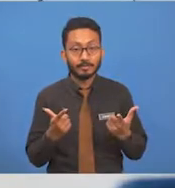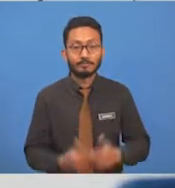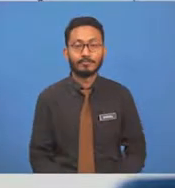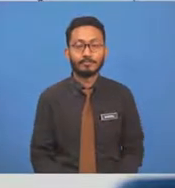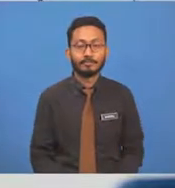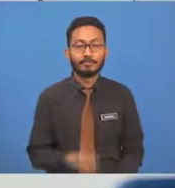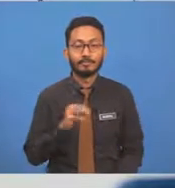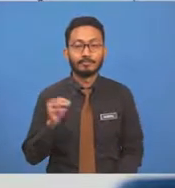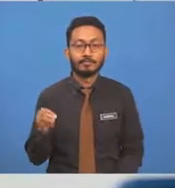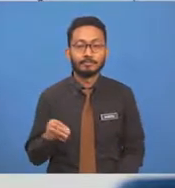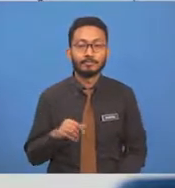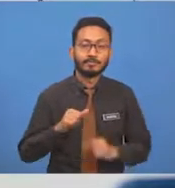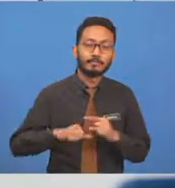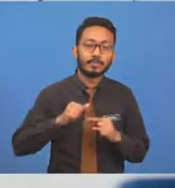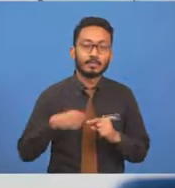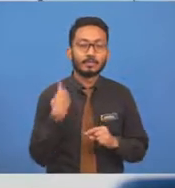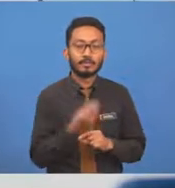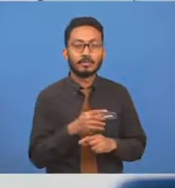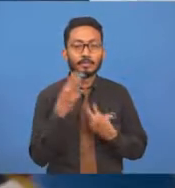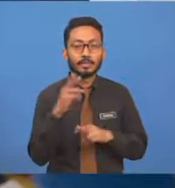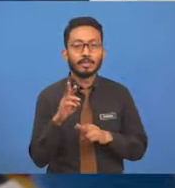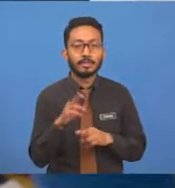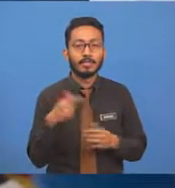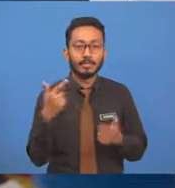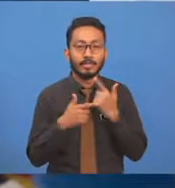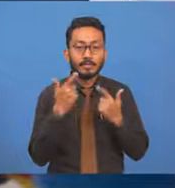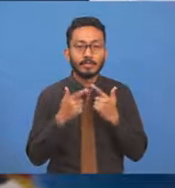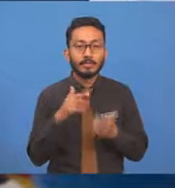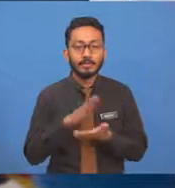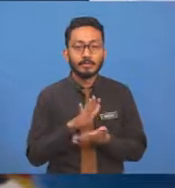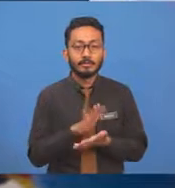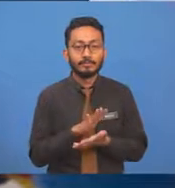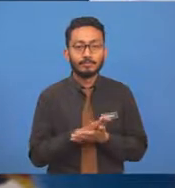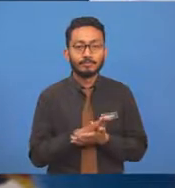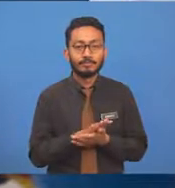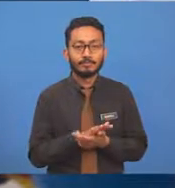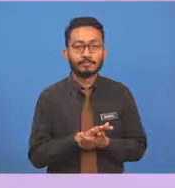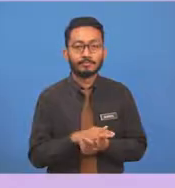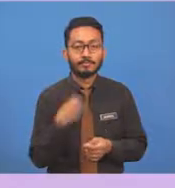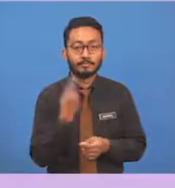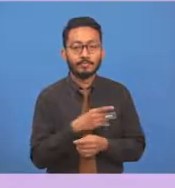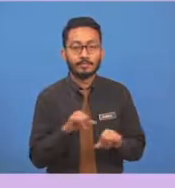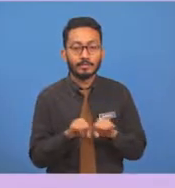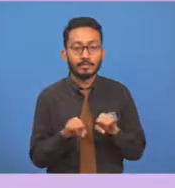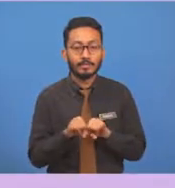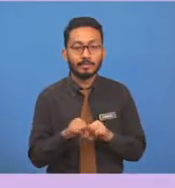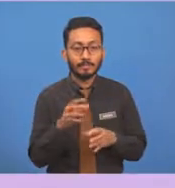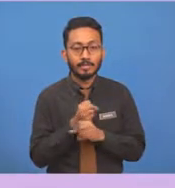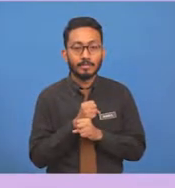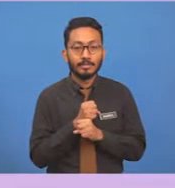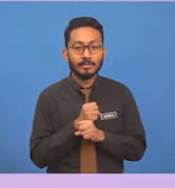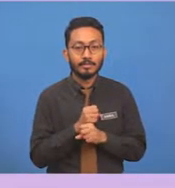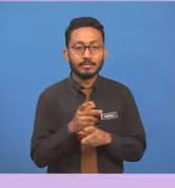Murid-murid, apabila kita menghormati pelawat sekolah, secara tidak langsung kita juga dapat menjaga imej